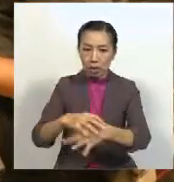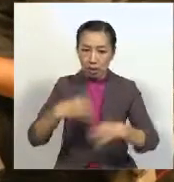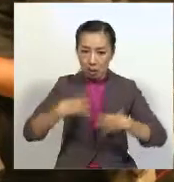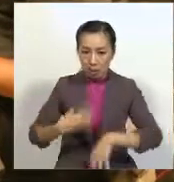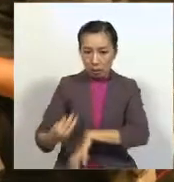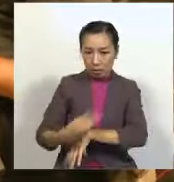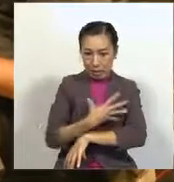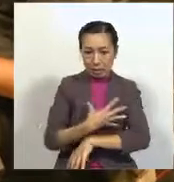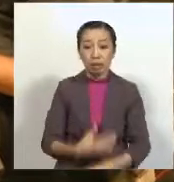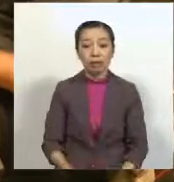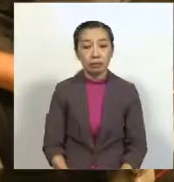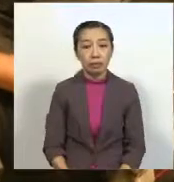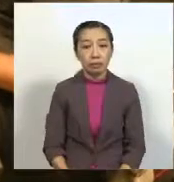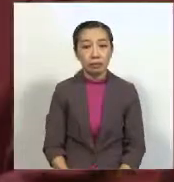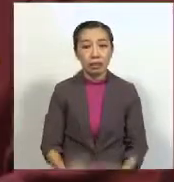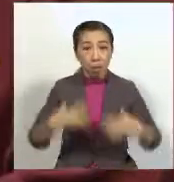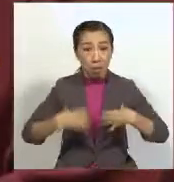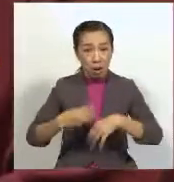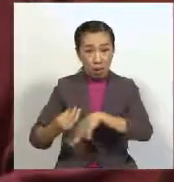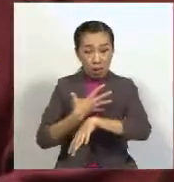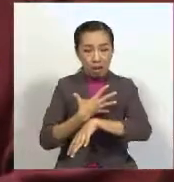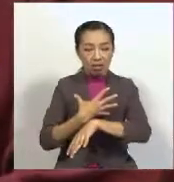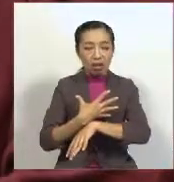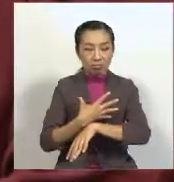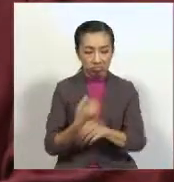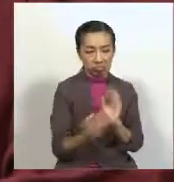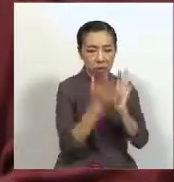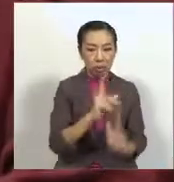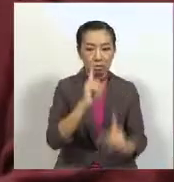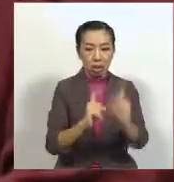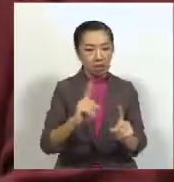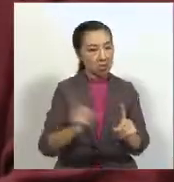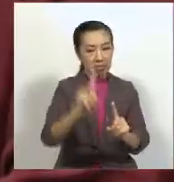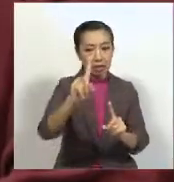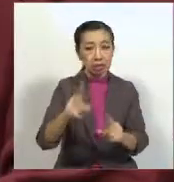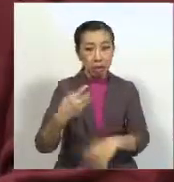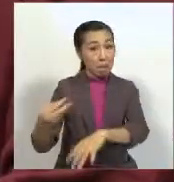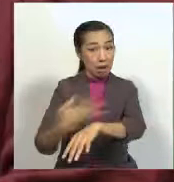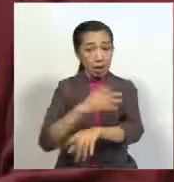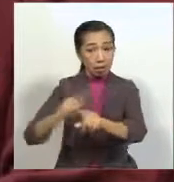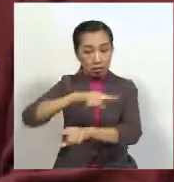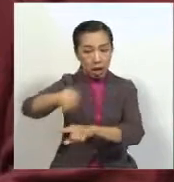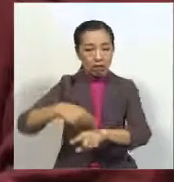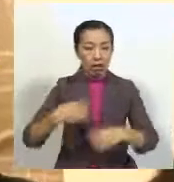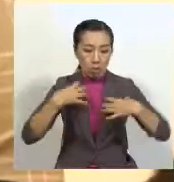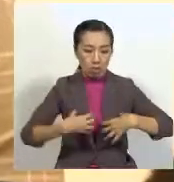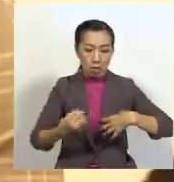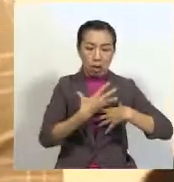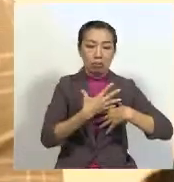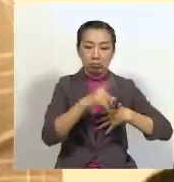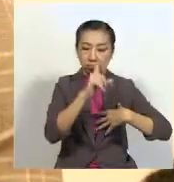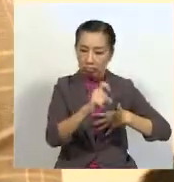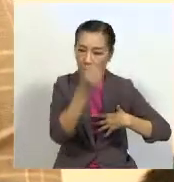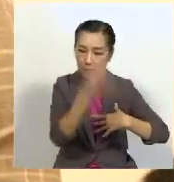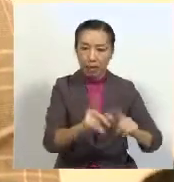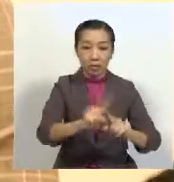อดสำหรับมะเร็งปอดเป็นสาเหตุการเสียชีวิตอันดับหนึ่งในจำนวนโรคมะเร็งทั้งหมดแต่ละปีทั่วโลกมีผู้เสียชีวิต